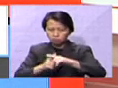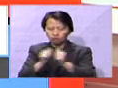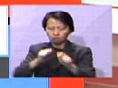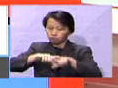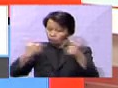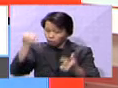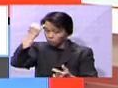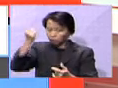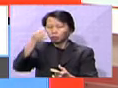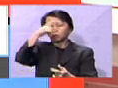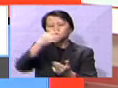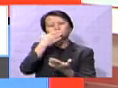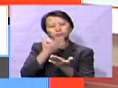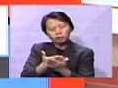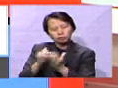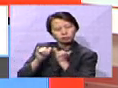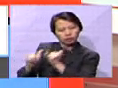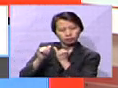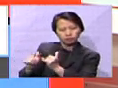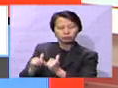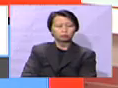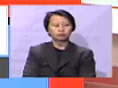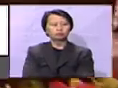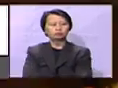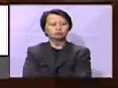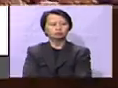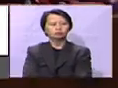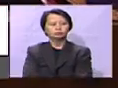perbezaan pendapat demi kebaikan bersama.